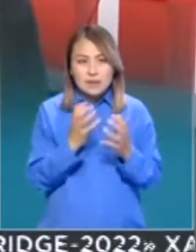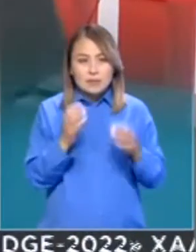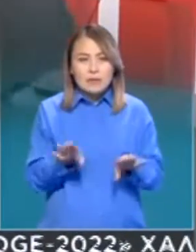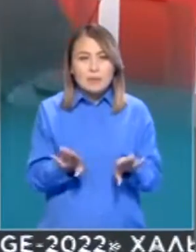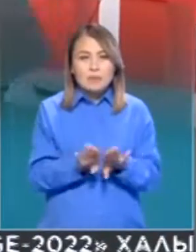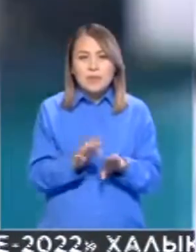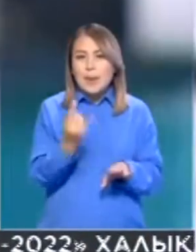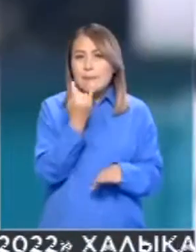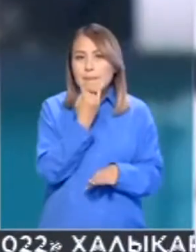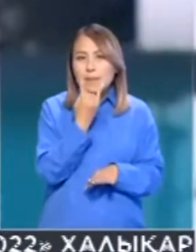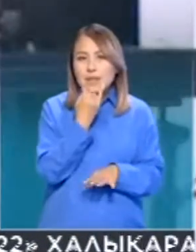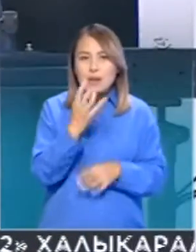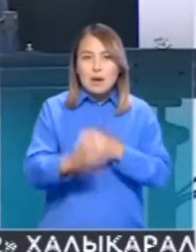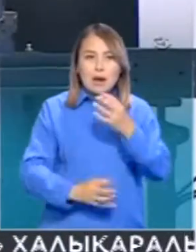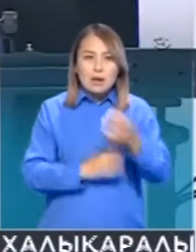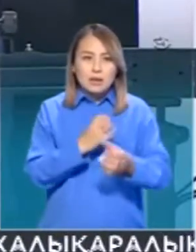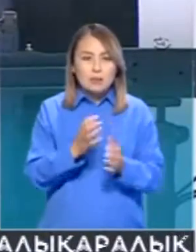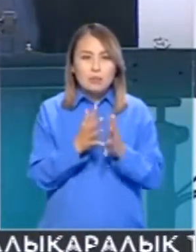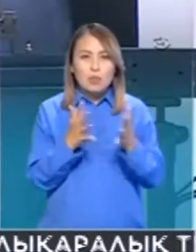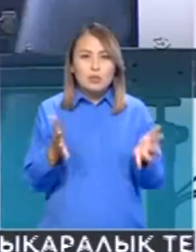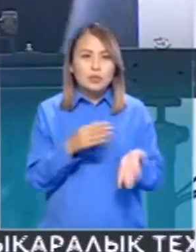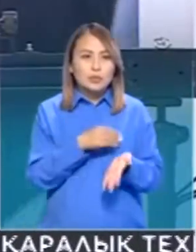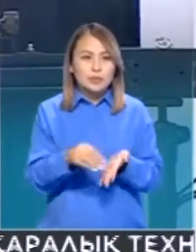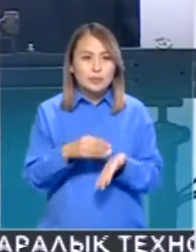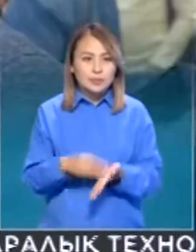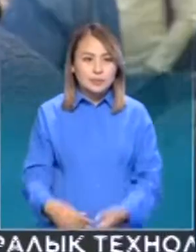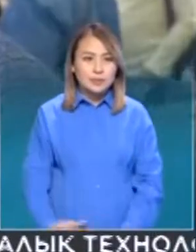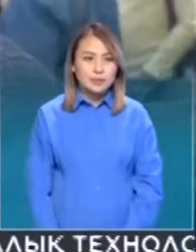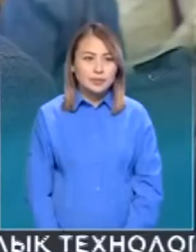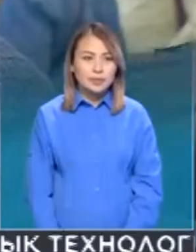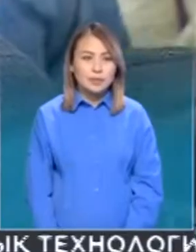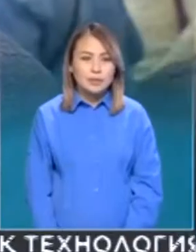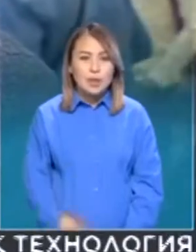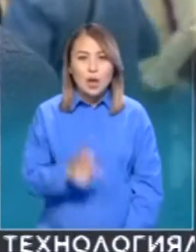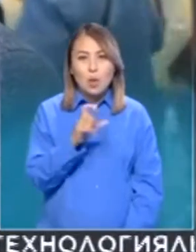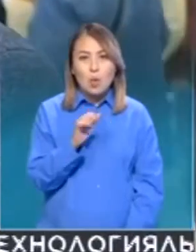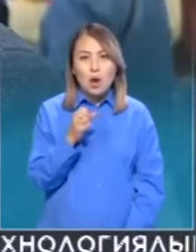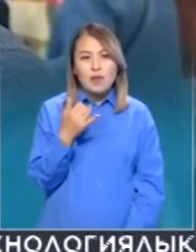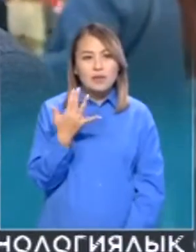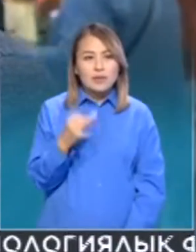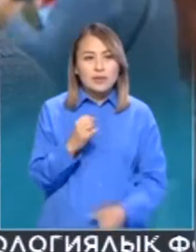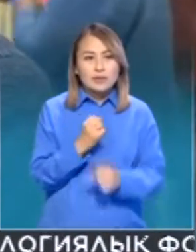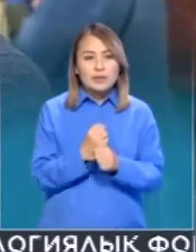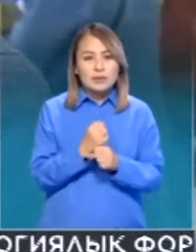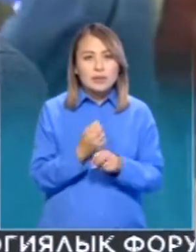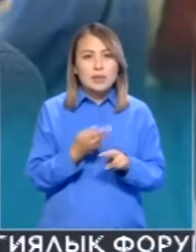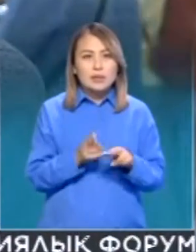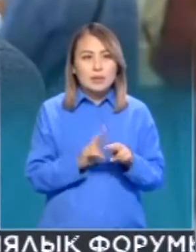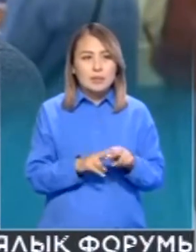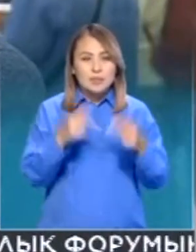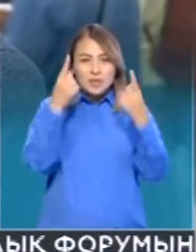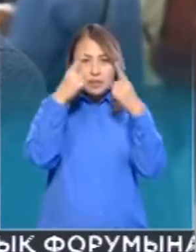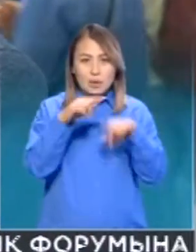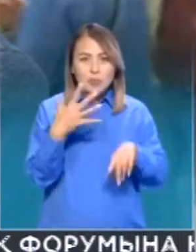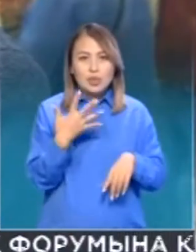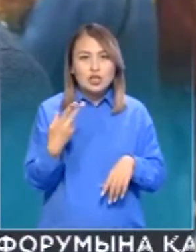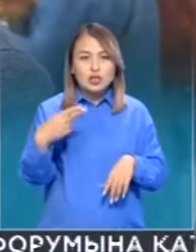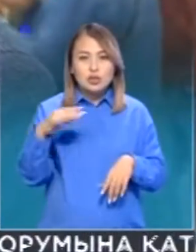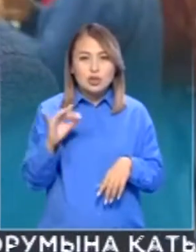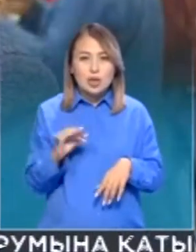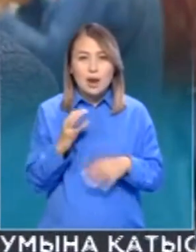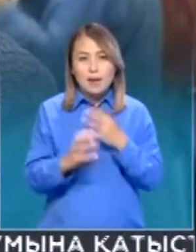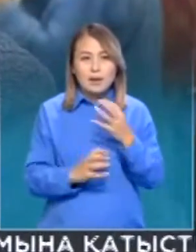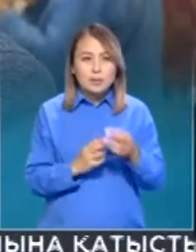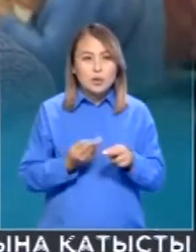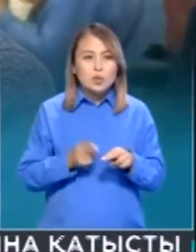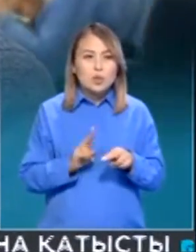литиондық батареяларға әлемде сұраныс жоғары. Huawei компаниясы іргесін қалаушылардың бірі болып табылады. 5G технологиясын жалпы әлемде.